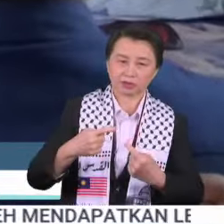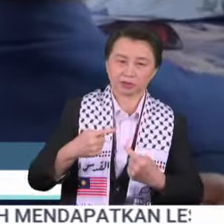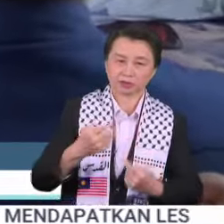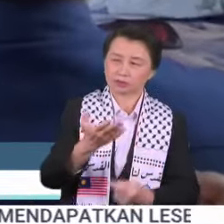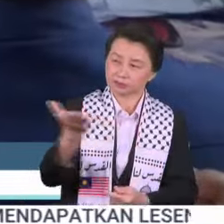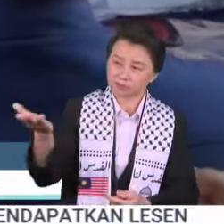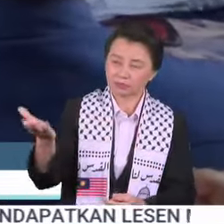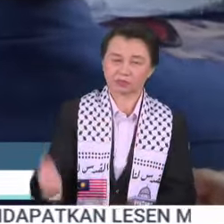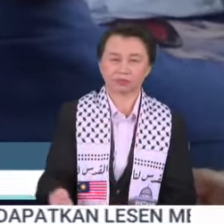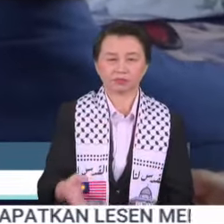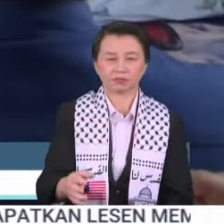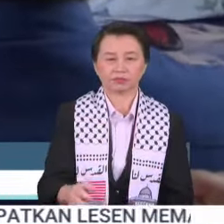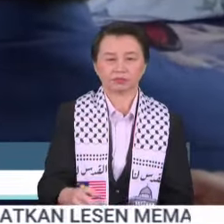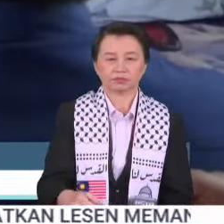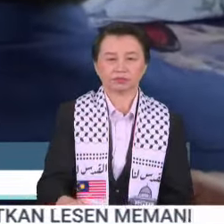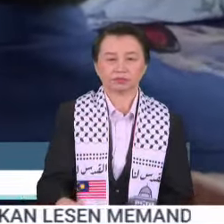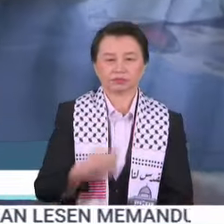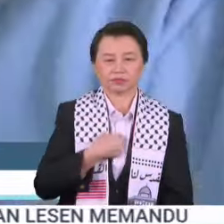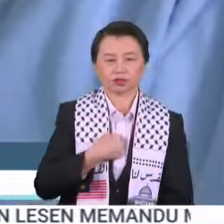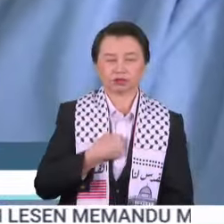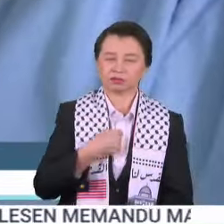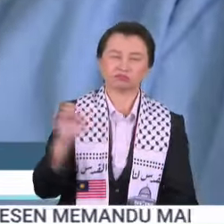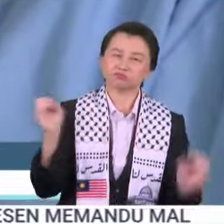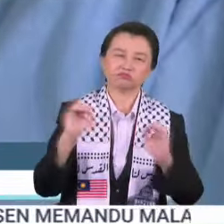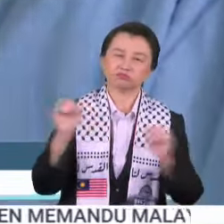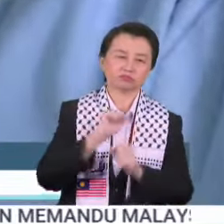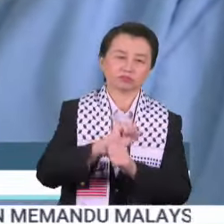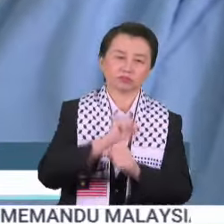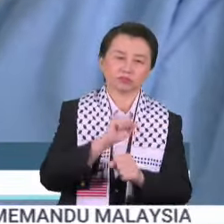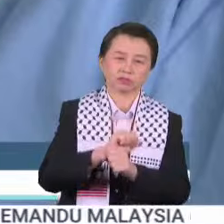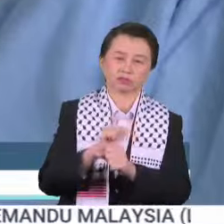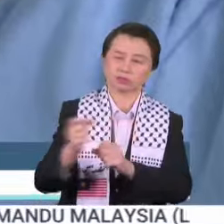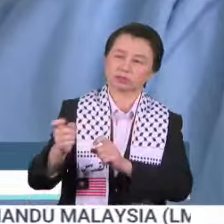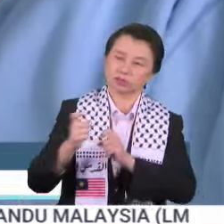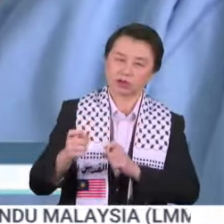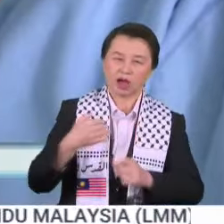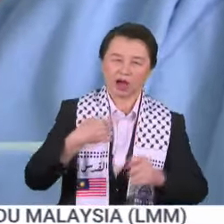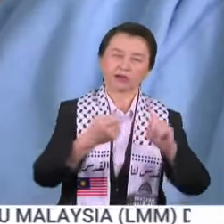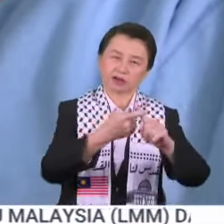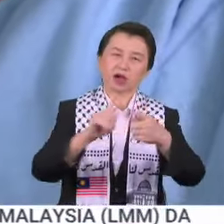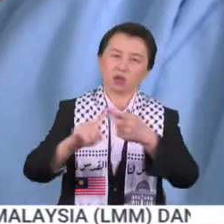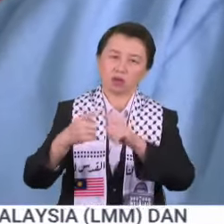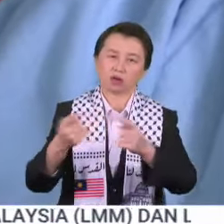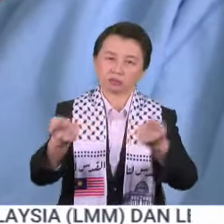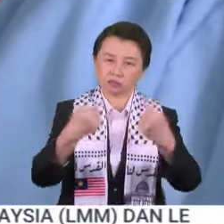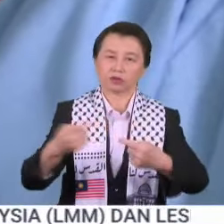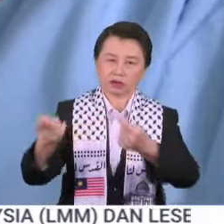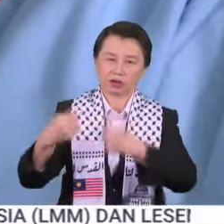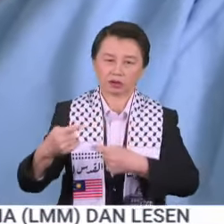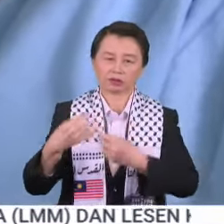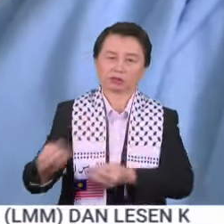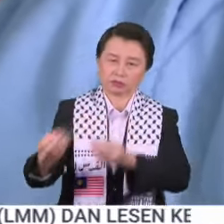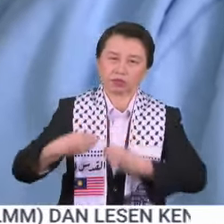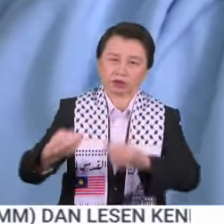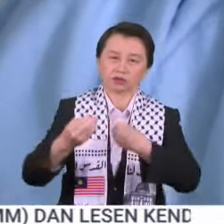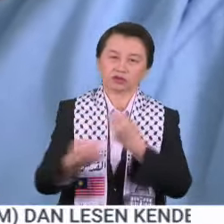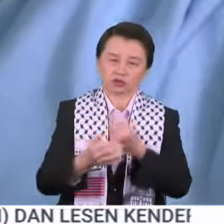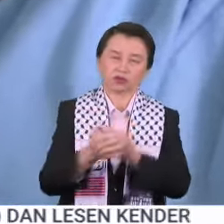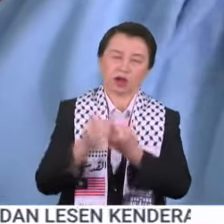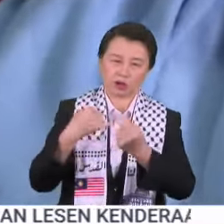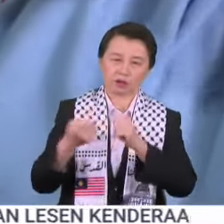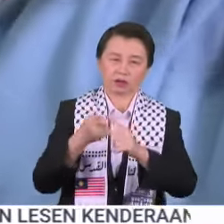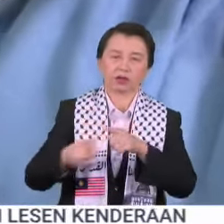diorang. Untuk pembelian, selama saya tak kerja ni, untuk pembelian tu ada kawan-kawan datang yang menghulurkan